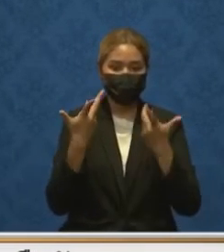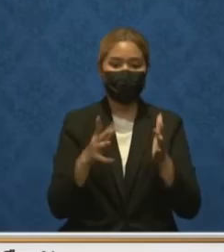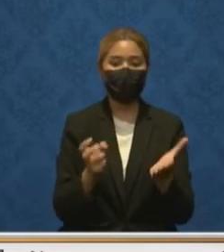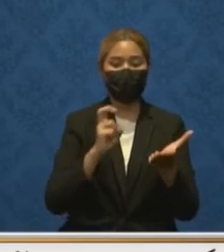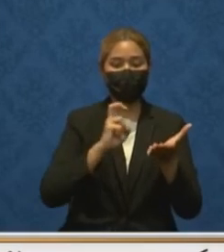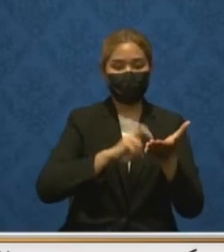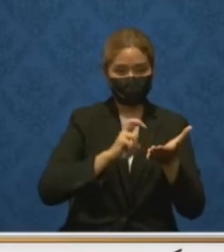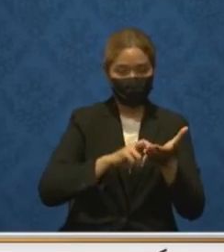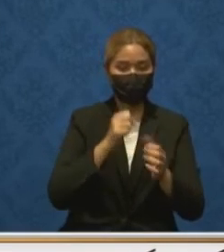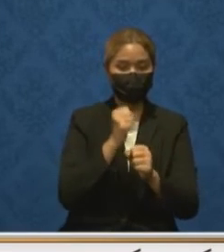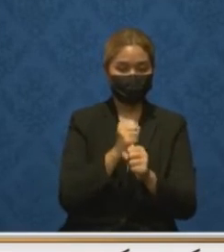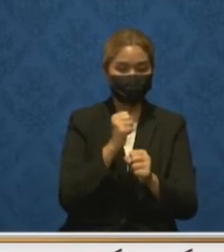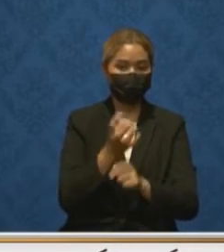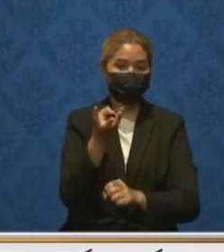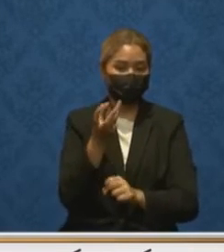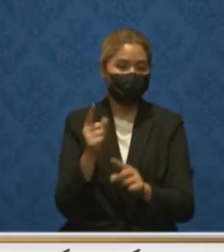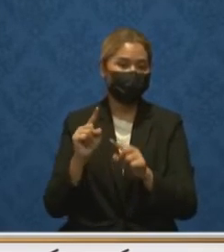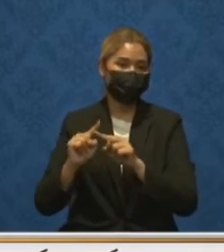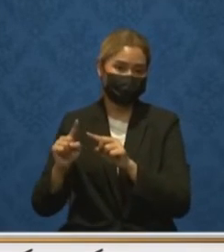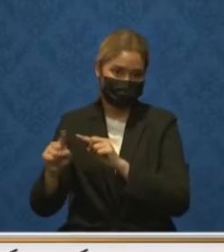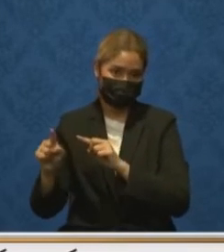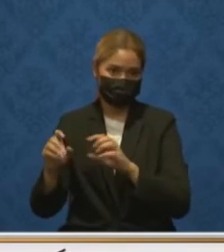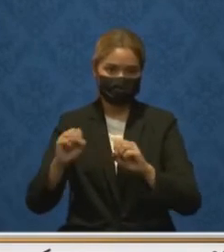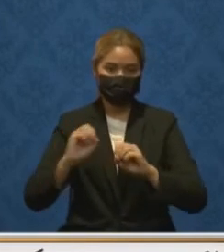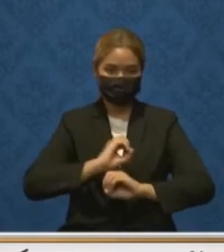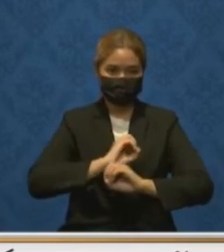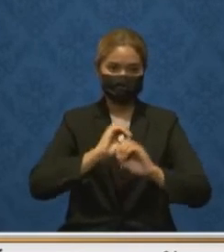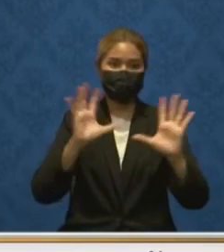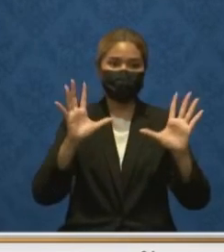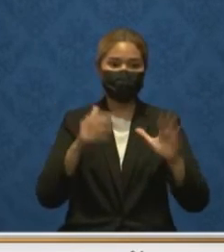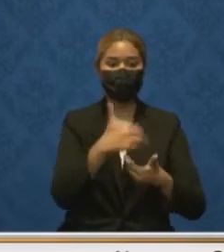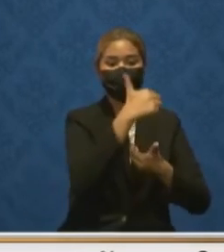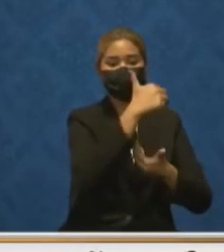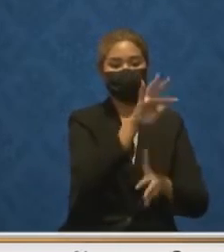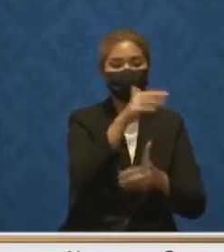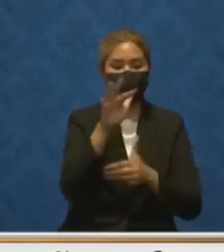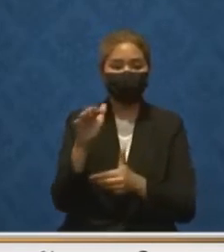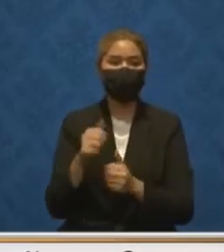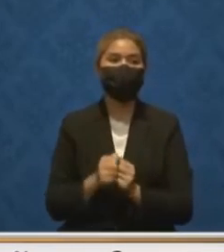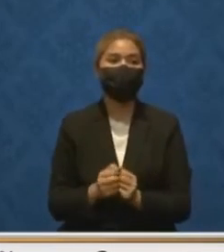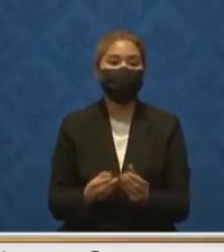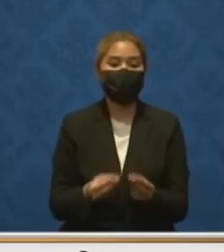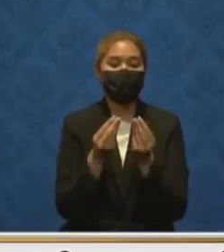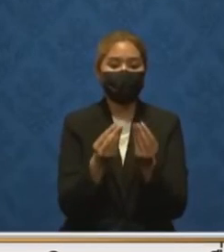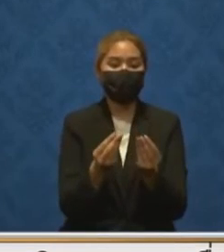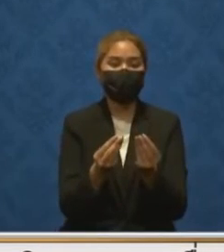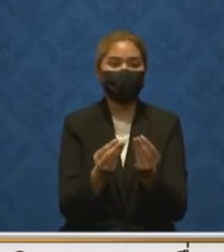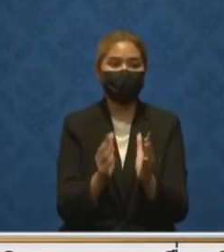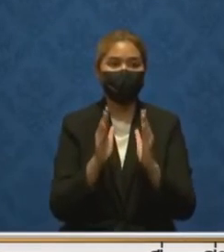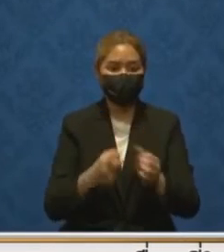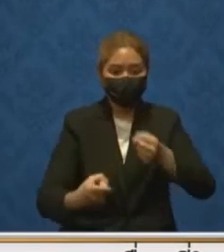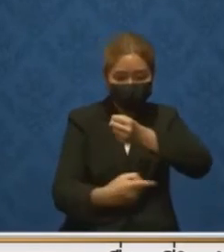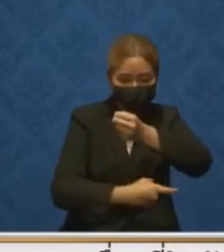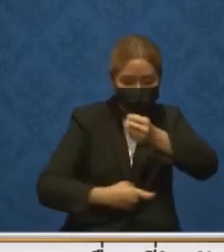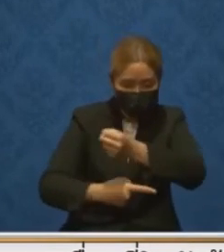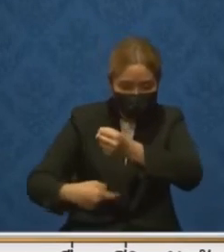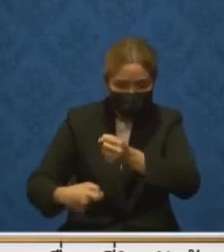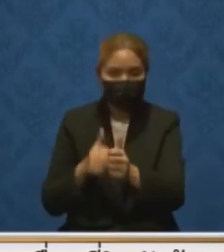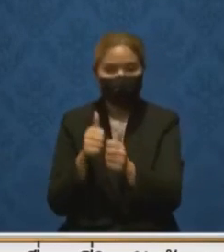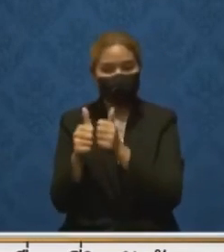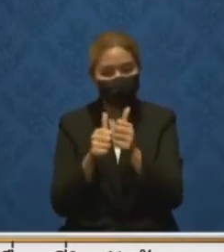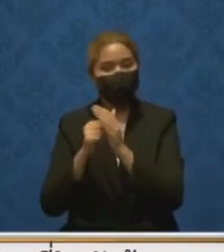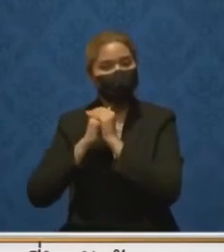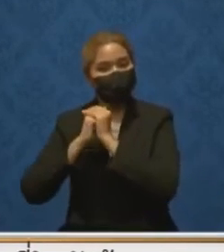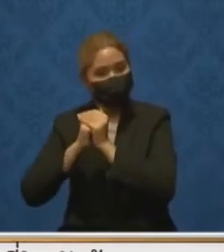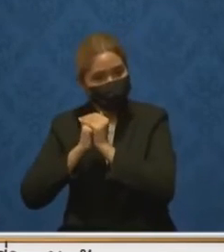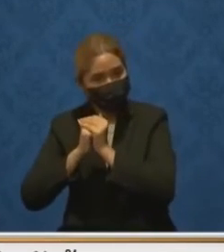ันแล้วก็ทำเป็นผานิตแล้วก็ส่งให้ชาวนาเอาไปปลูกขายแ่งกัเวีดนามจีนต่อไปอิ